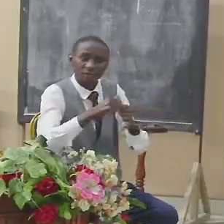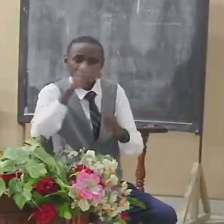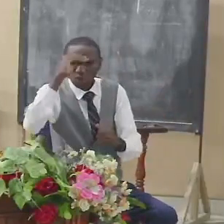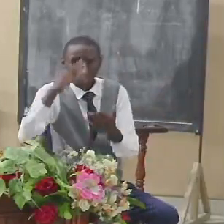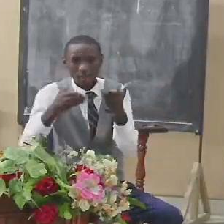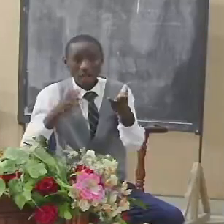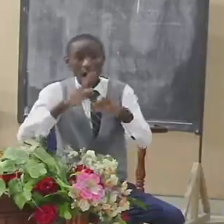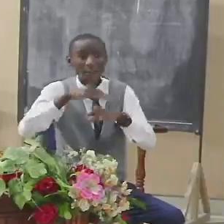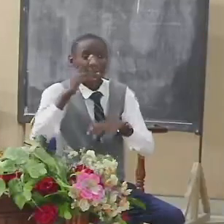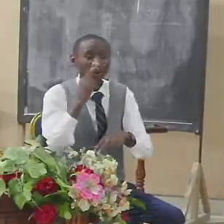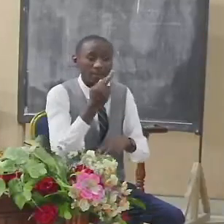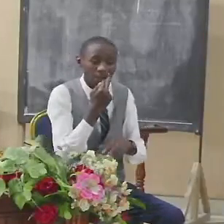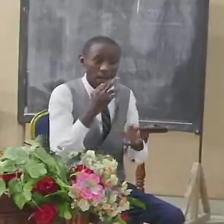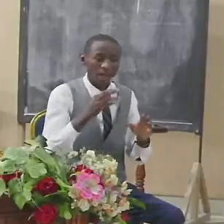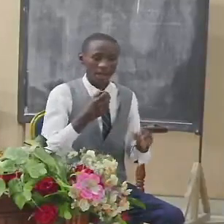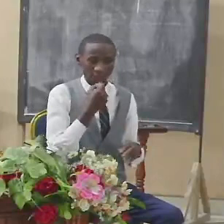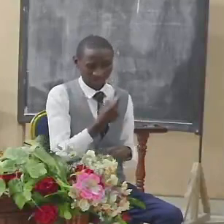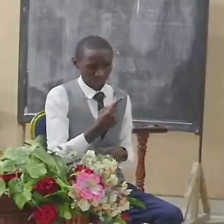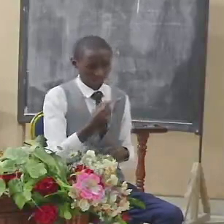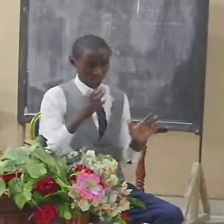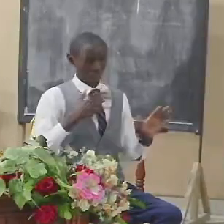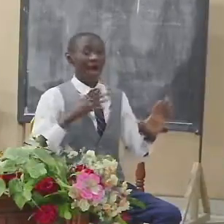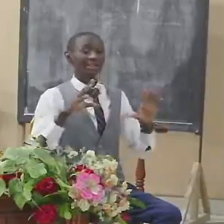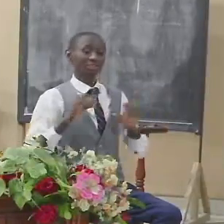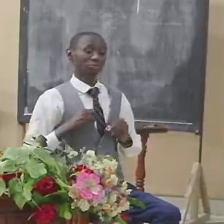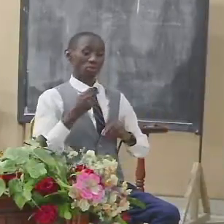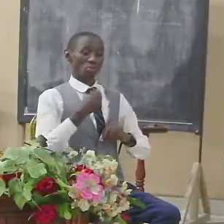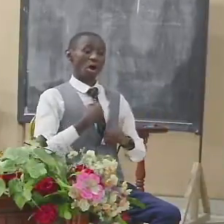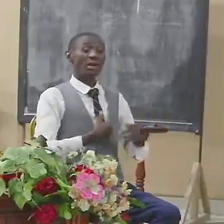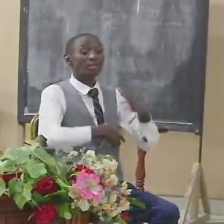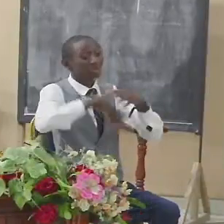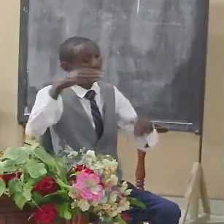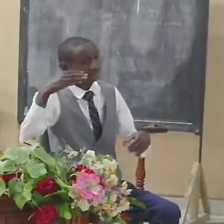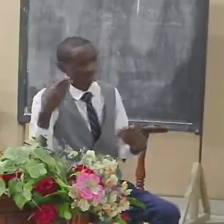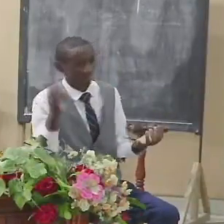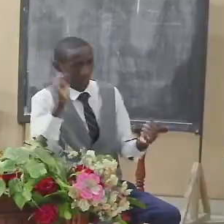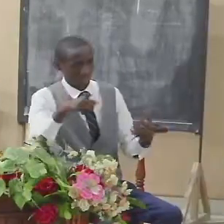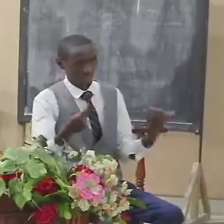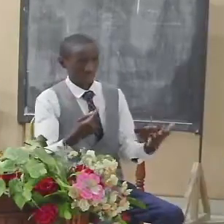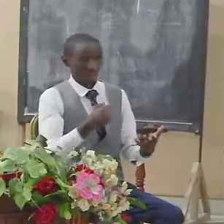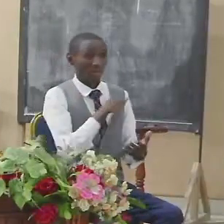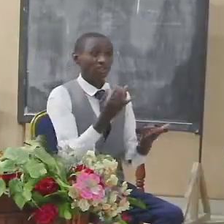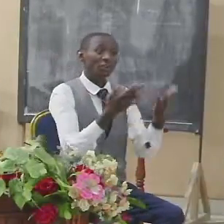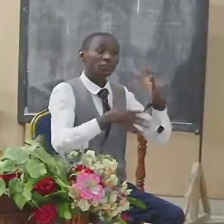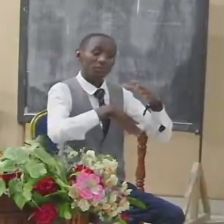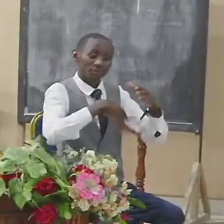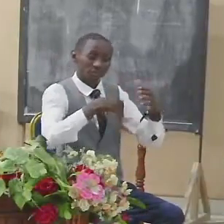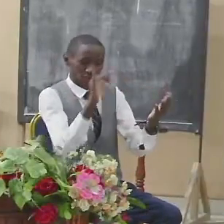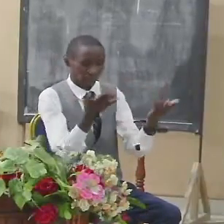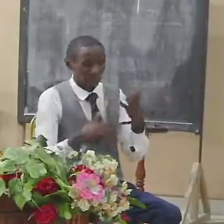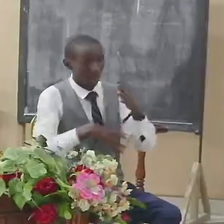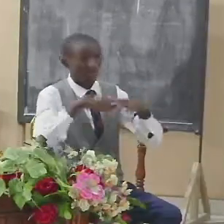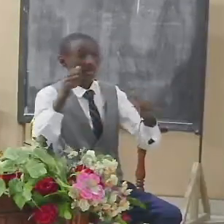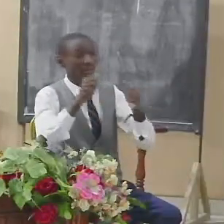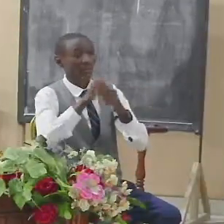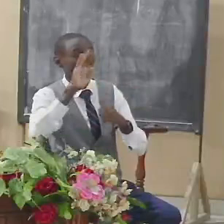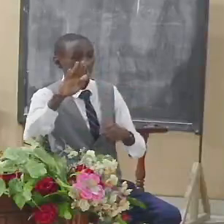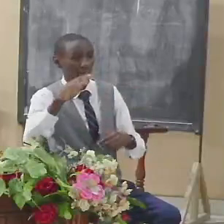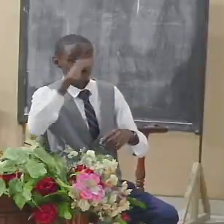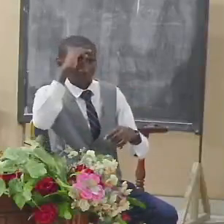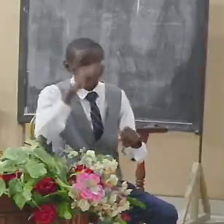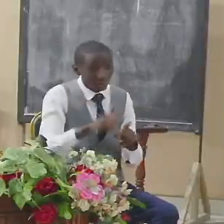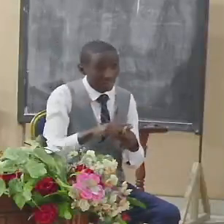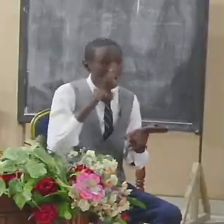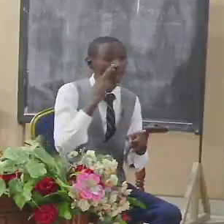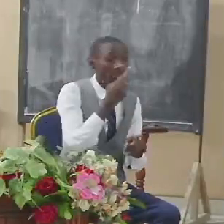Rebecca a dit, Rebecca kasema, mie ndaenda. Eh oui, ndio. J'irai avec lui. Ndaenda naye. Frère, il a accepté